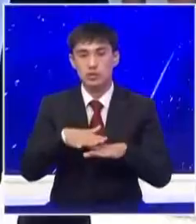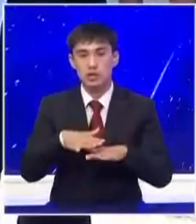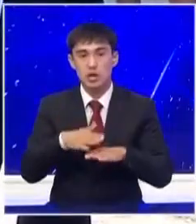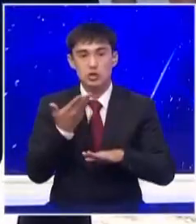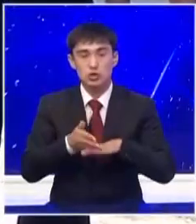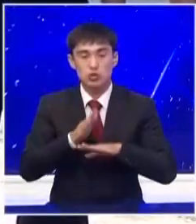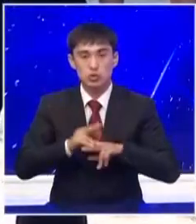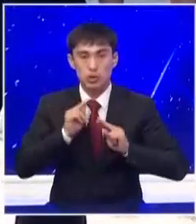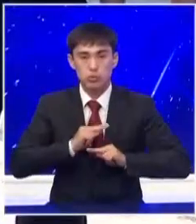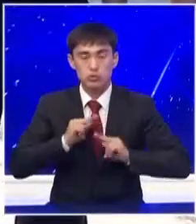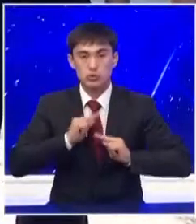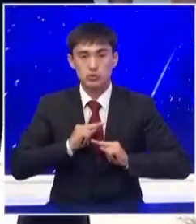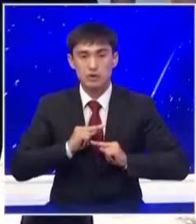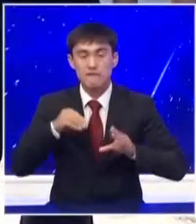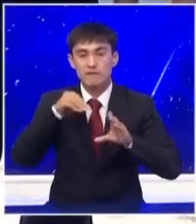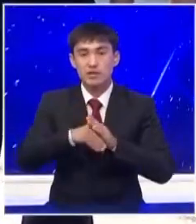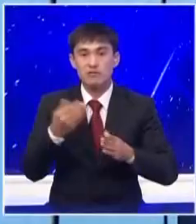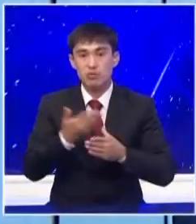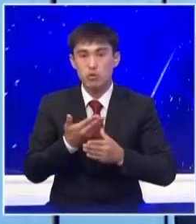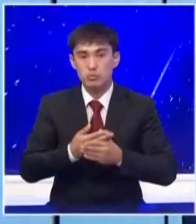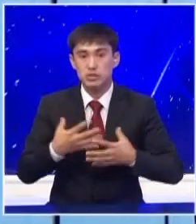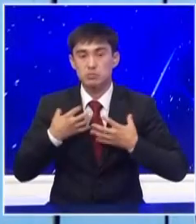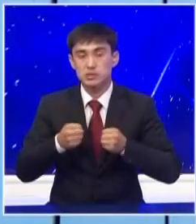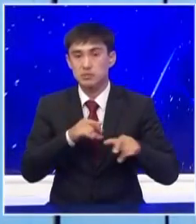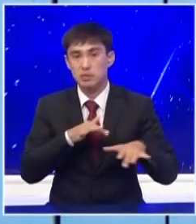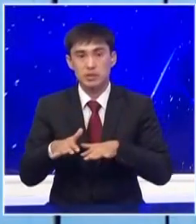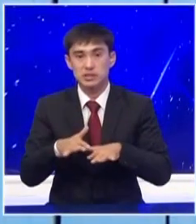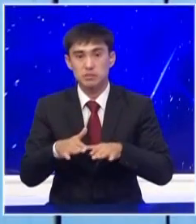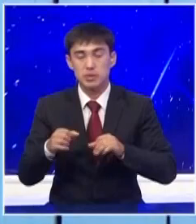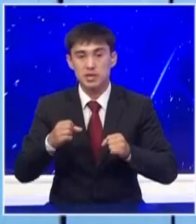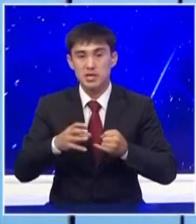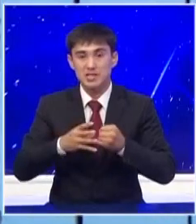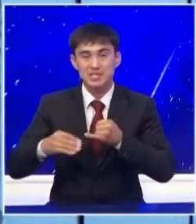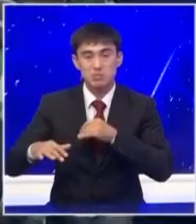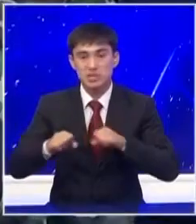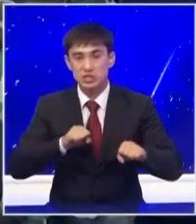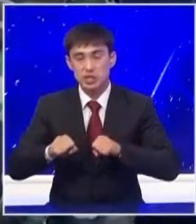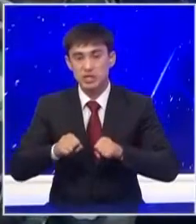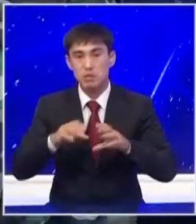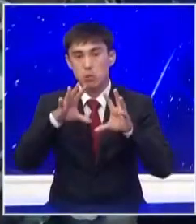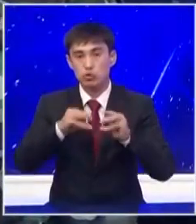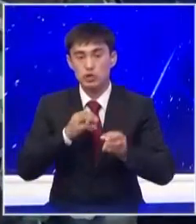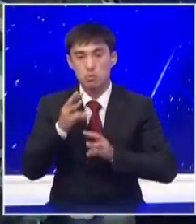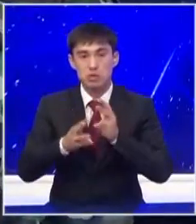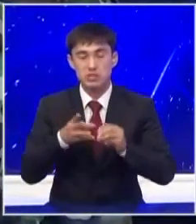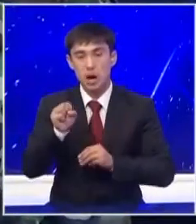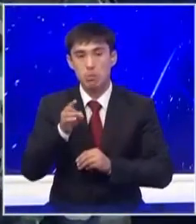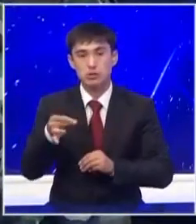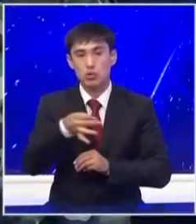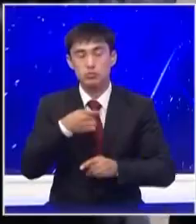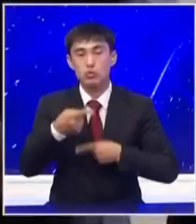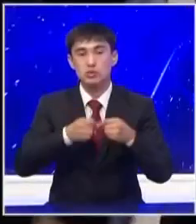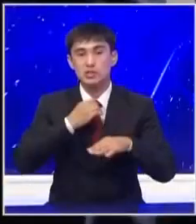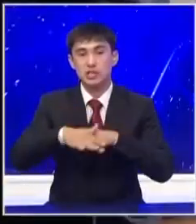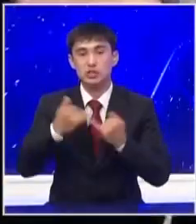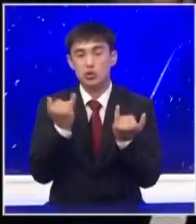работу сотрудников, а также их вклад в оказание помощи в спасательных операциях при землетрясениях в Турции и потушению пожаров в Абайской области. После столичные